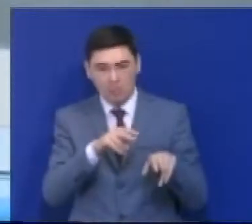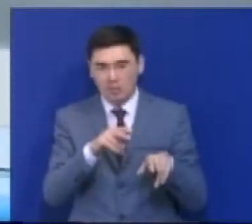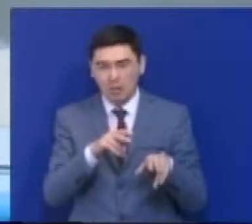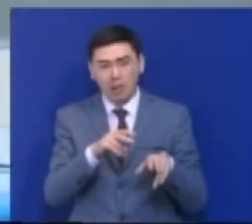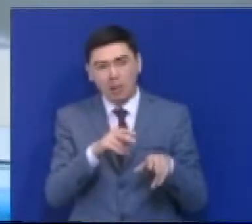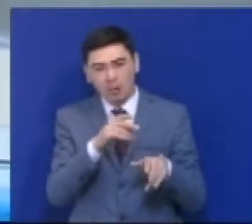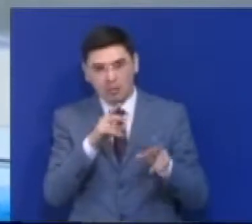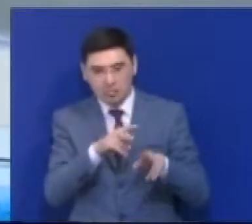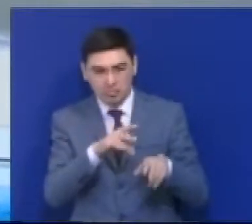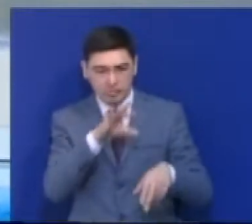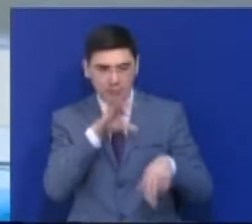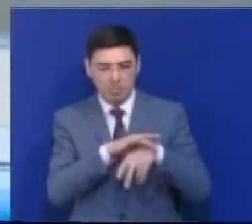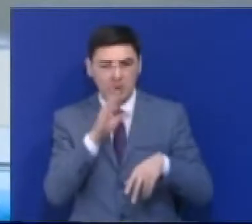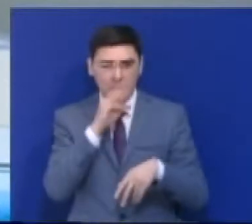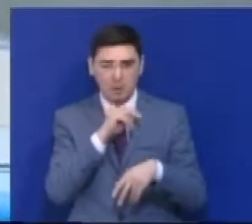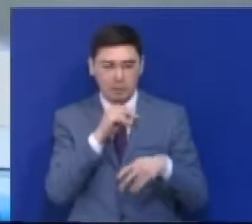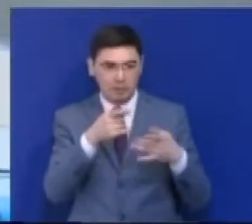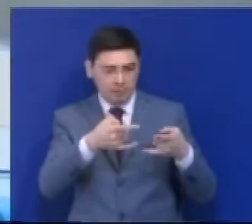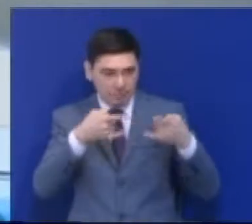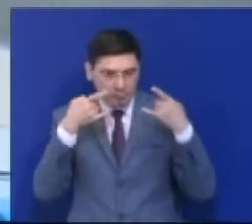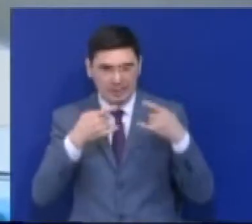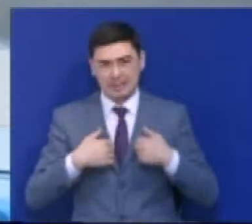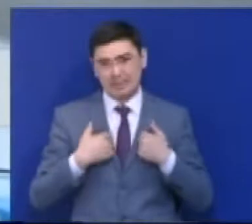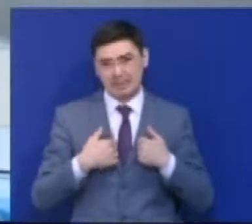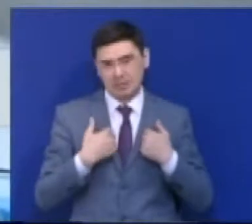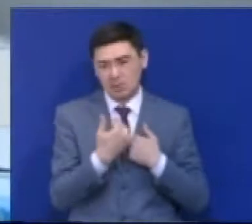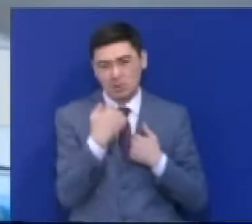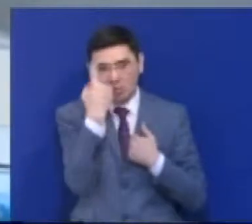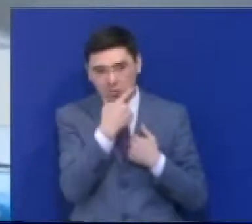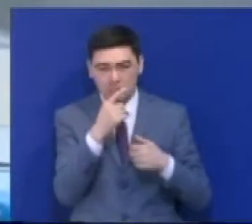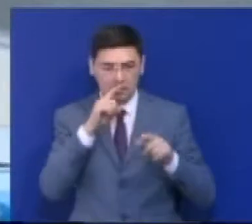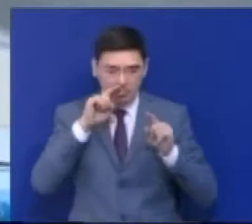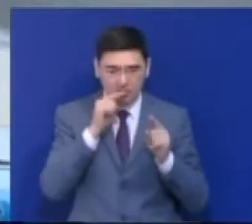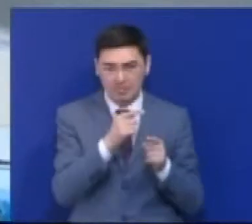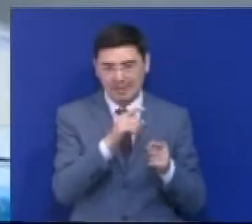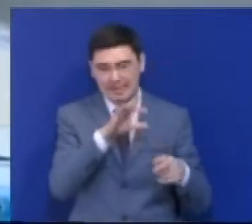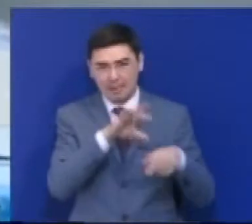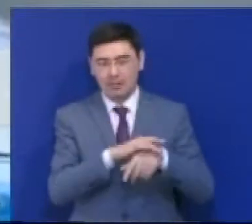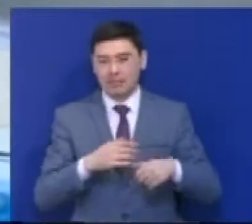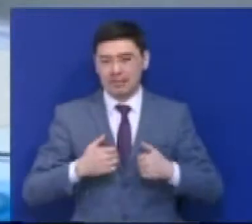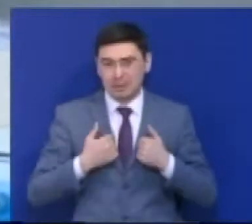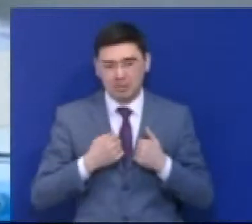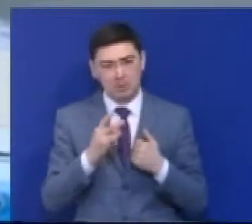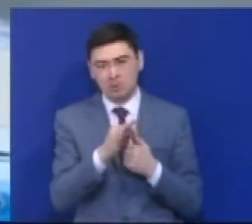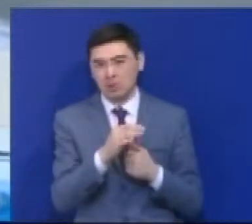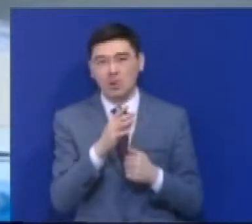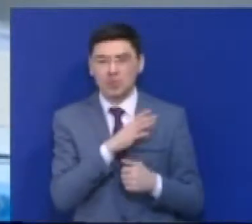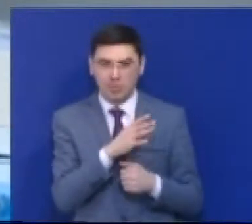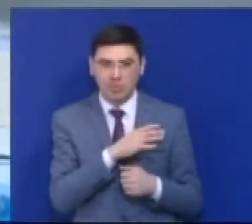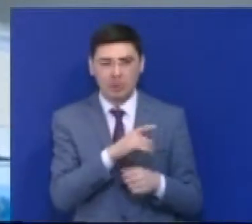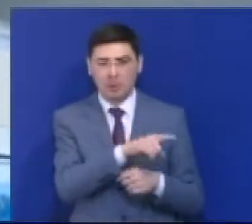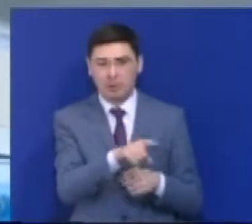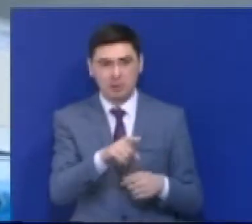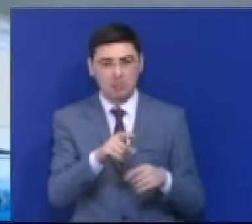Олар көздеген адамына жақындаудың қайтсе де амалын табады. Қоғамдық орындардағы бейне камералар ұрыларды әшкерелеуді